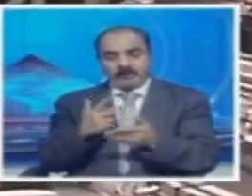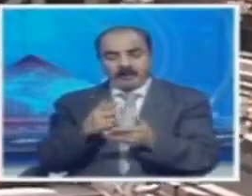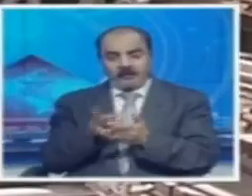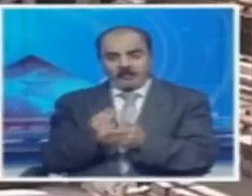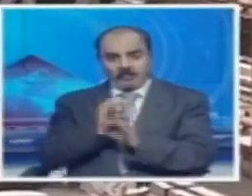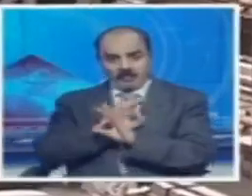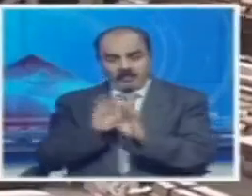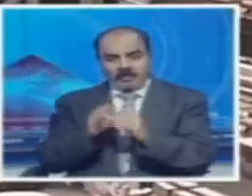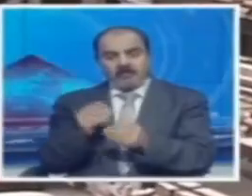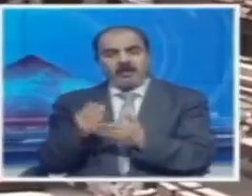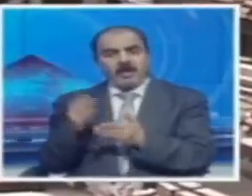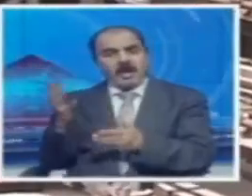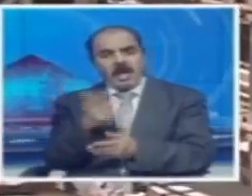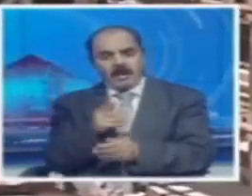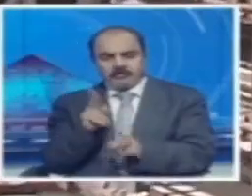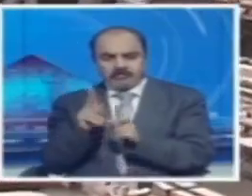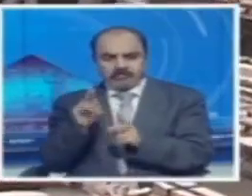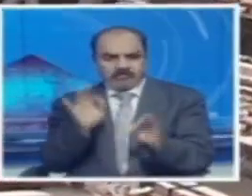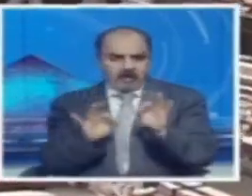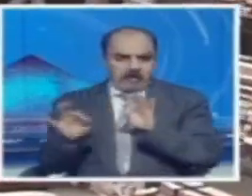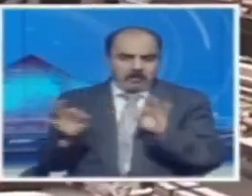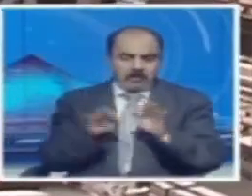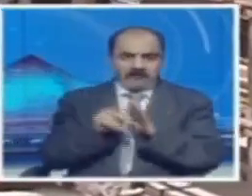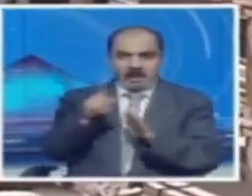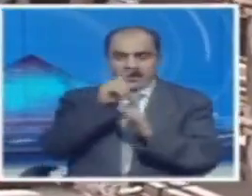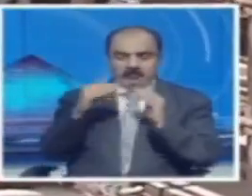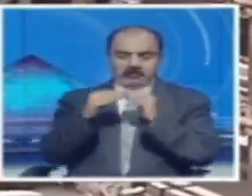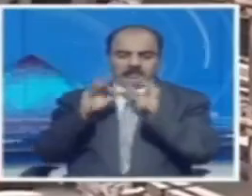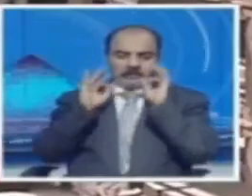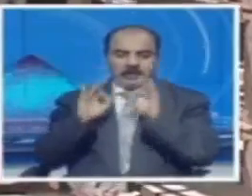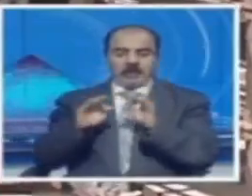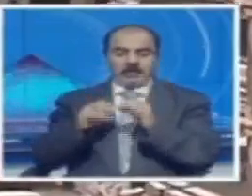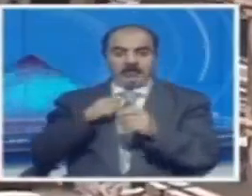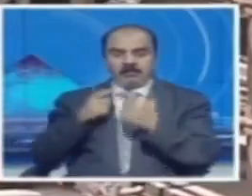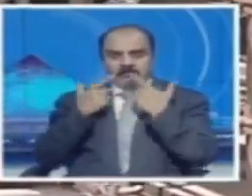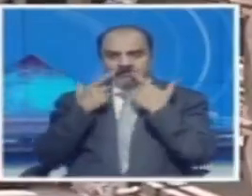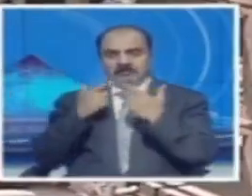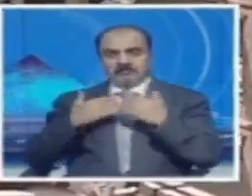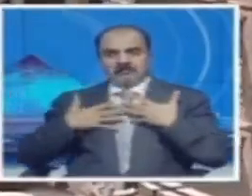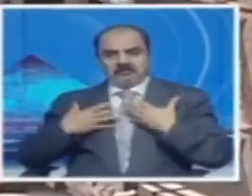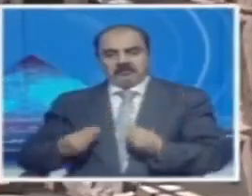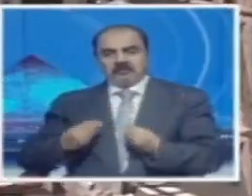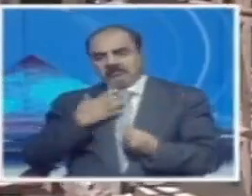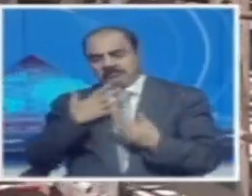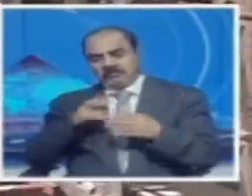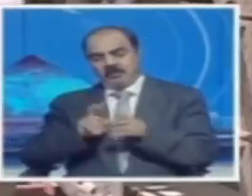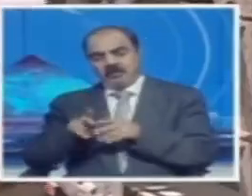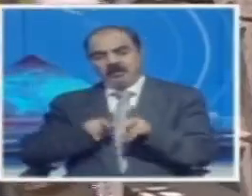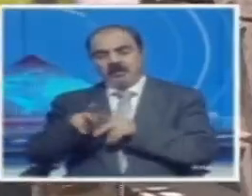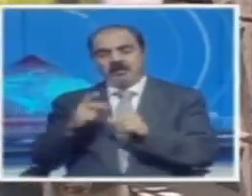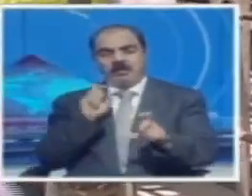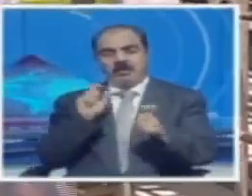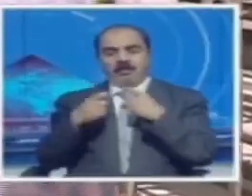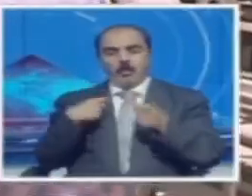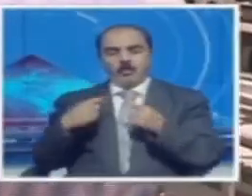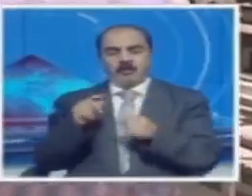للمترو، والتي يتم تصميمها وفق أحدث النظم العالمية، وستحقق نقلة نوعية في منظومة النقل الذكي